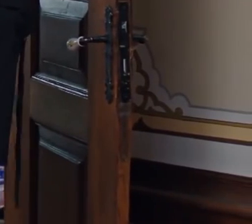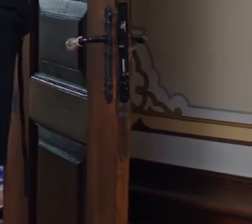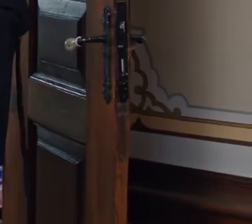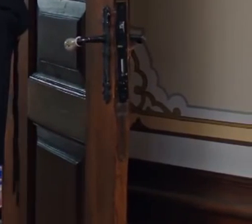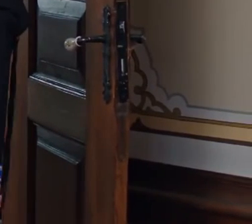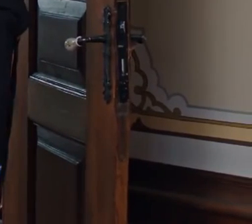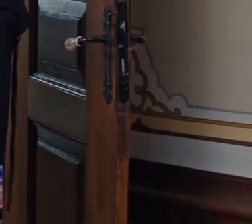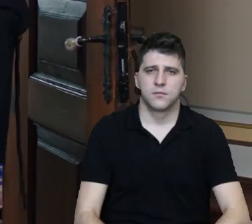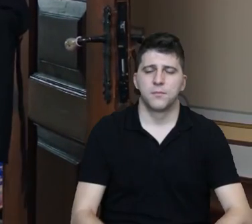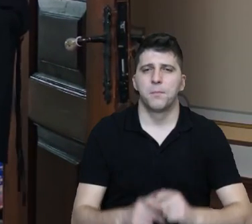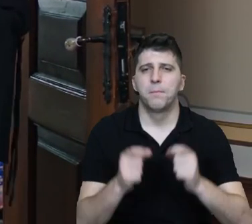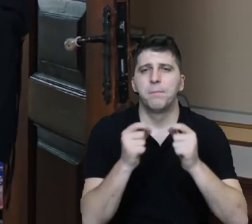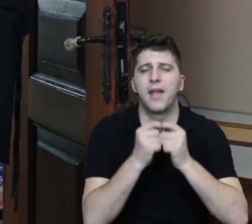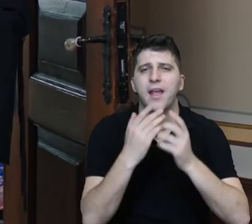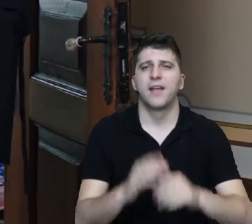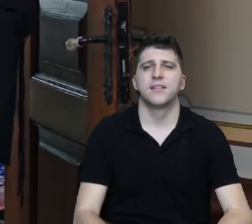Behiye.